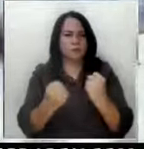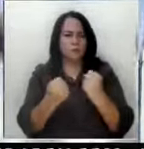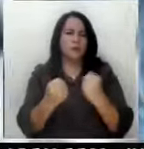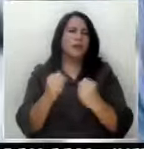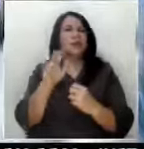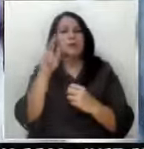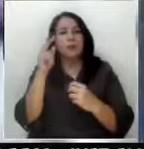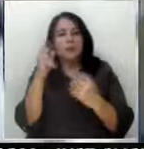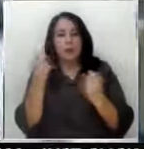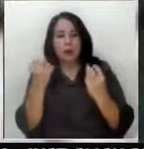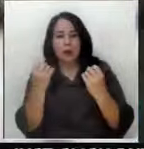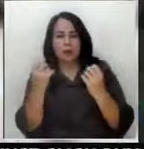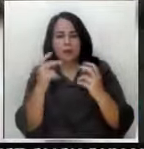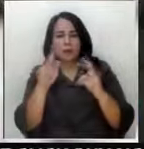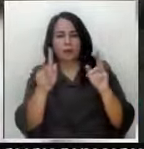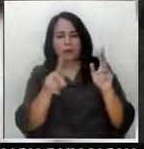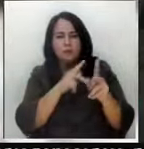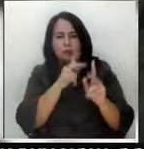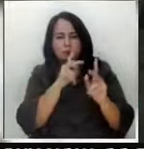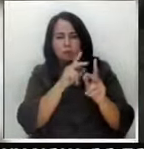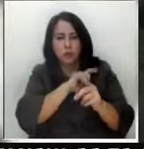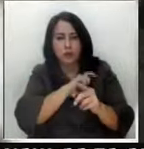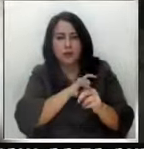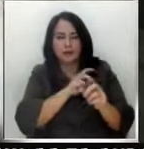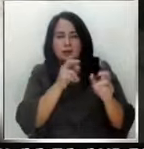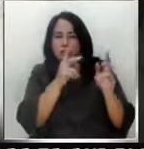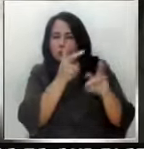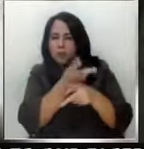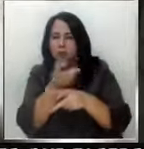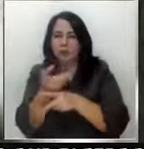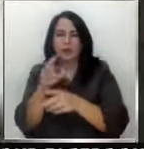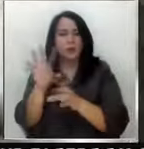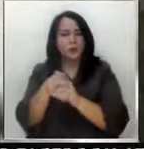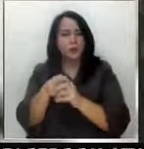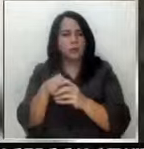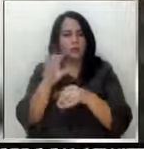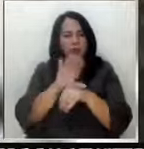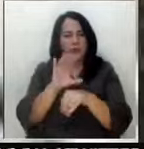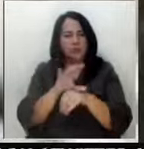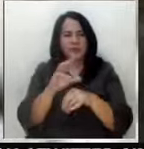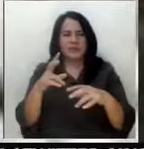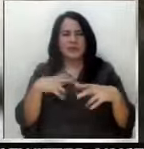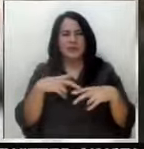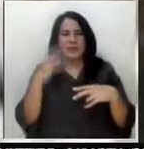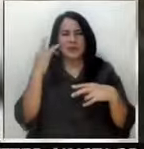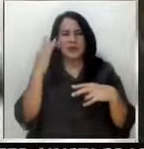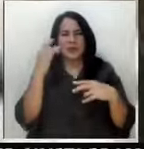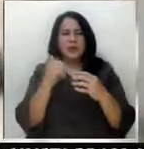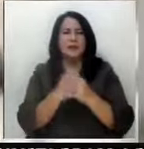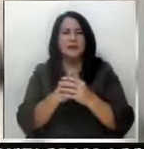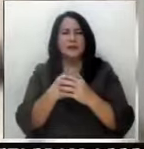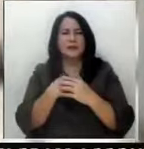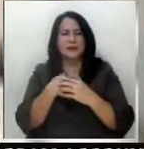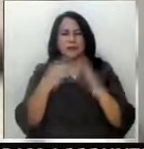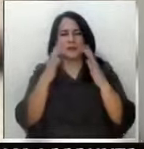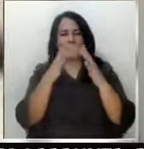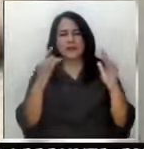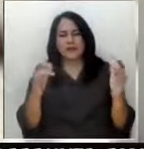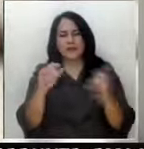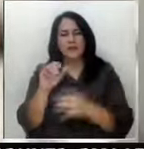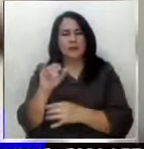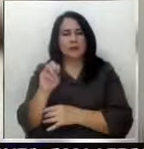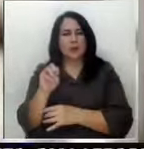visibility. Bantay sarado kahit mga simbahan ngayong holiday dahil sa pista ng Immaculada Concepcion. Para sa